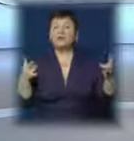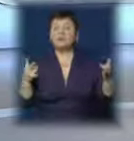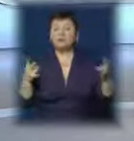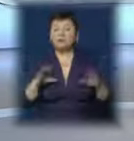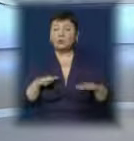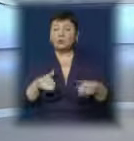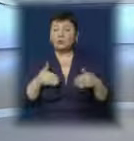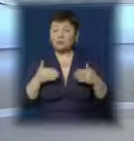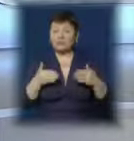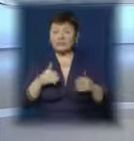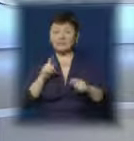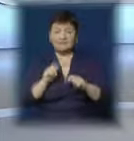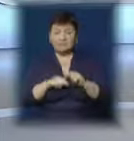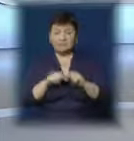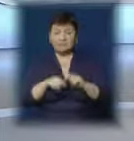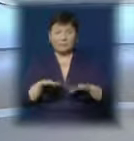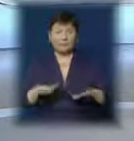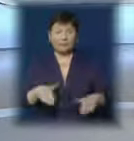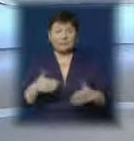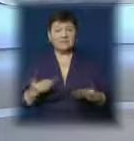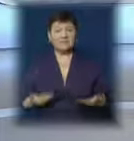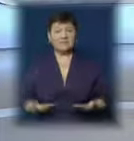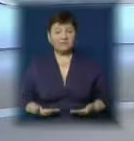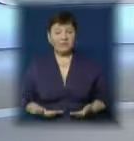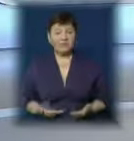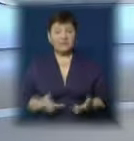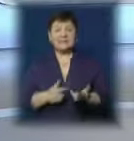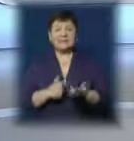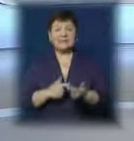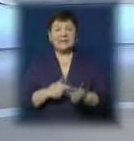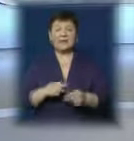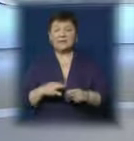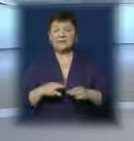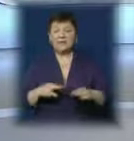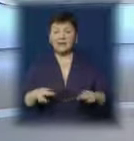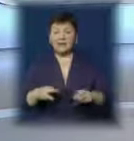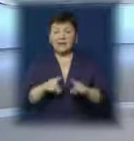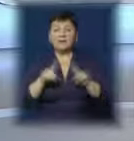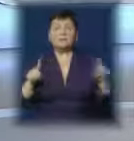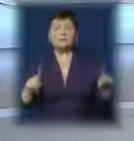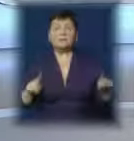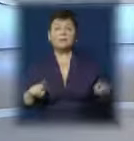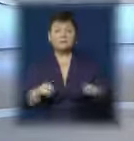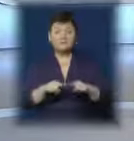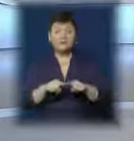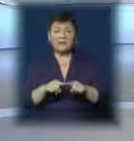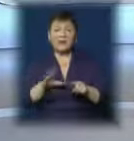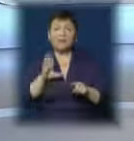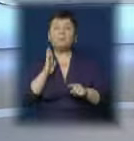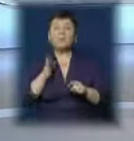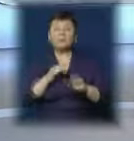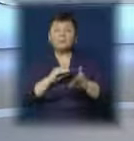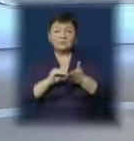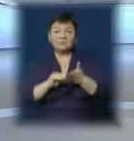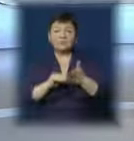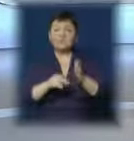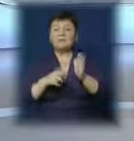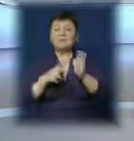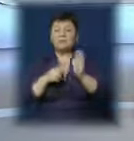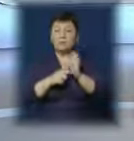до податкової інспекції за місцем проживання. І за кілька хвилин номер облікової картки платника податків впишуть на 7, 8